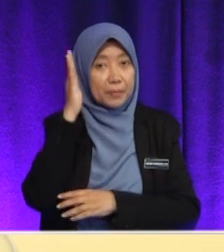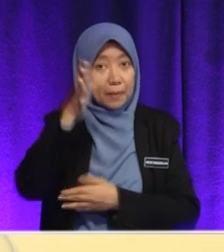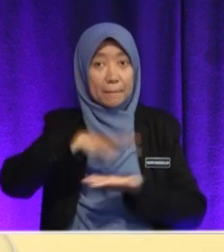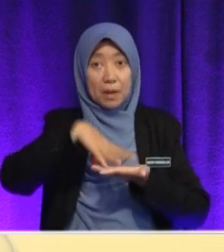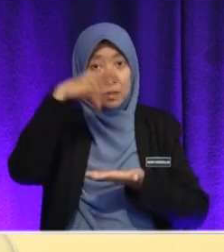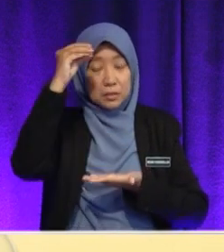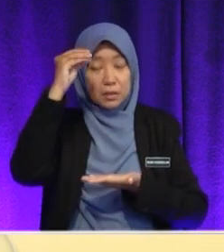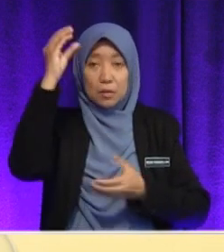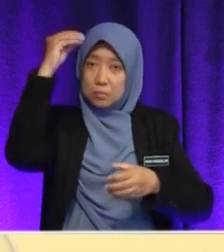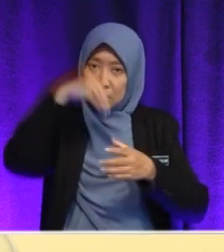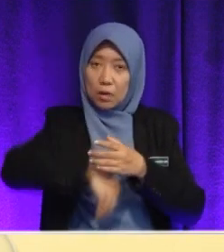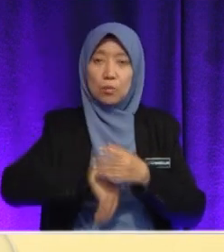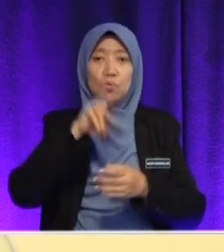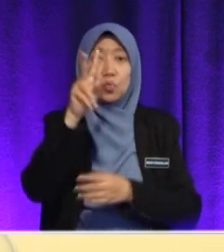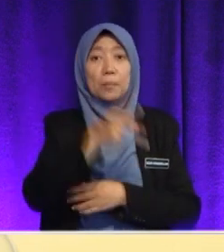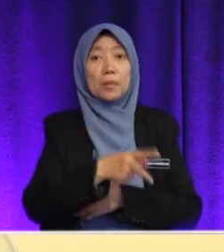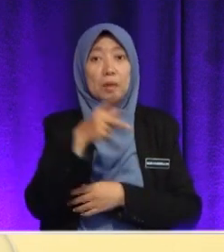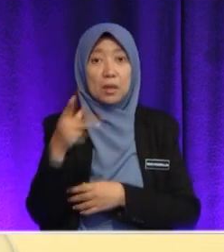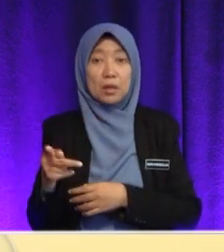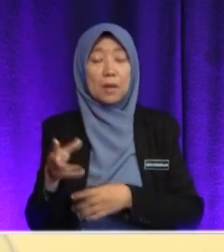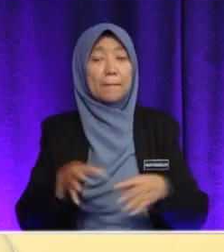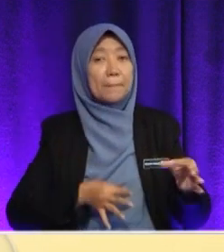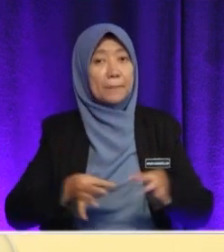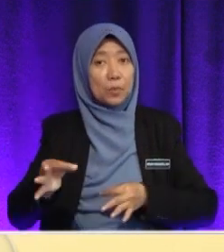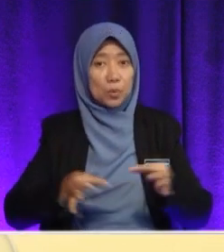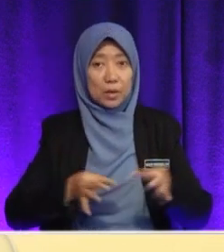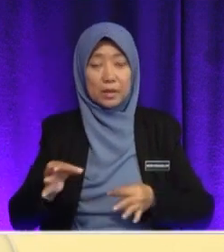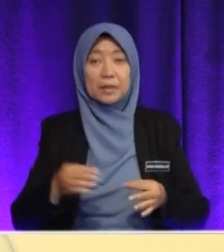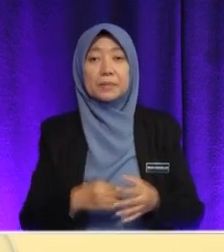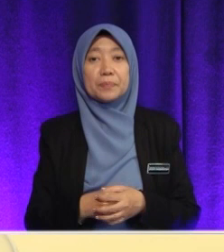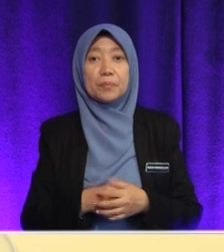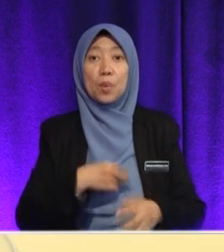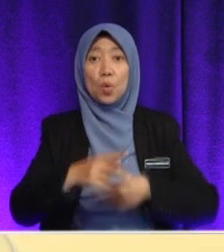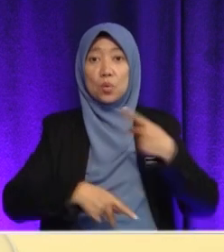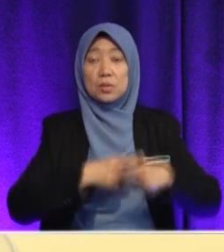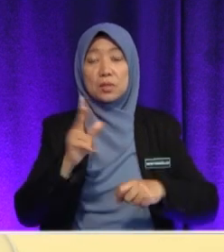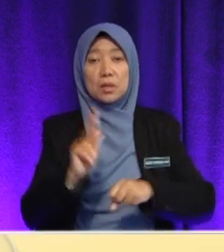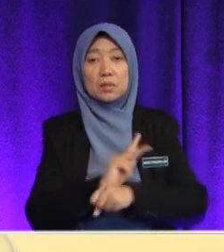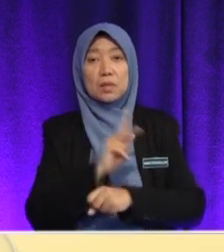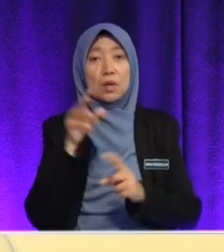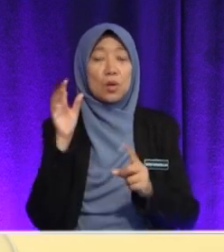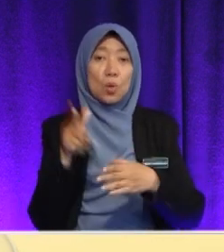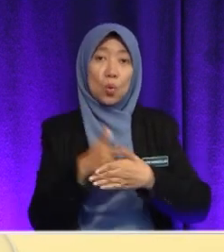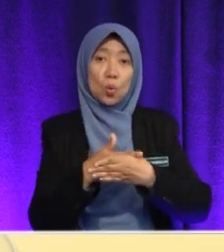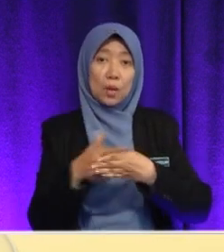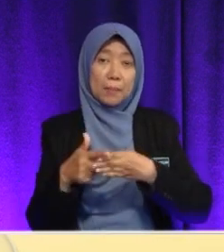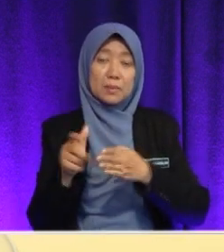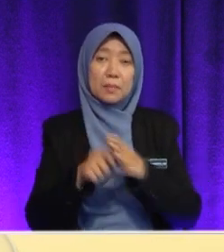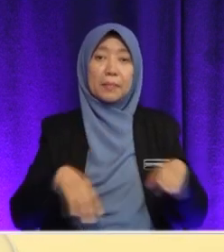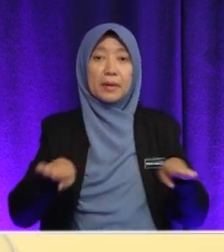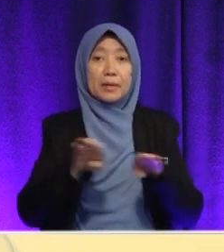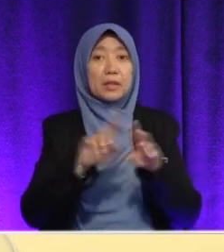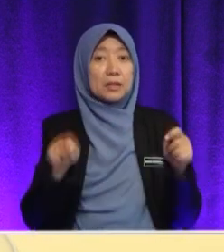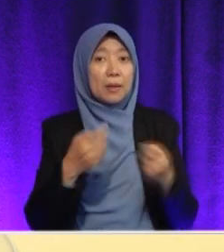lebih lanjut tentang BUP karet menguraikan yang pertama menguraikan proses kaki San logam sebagai tindak balas